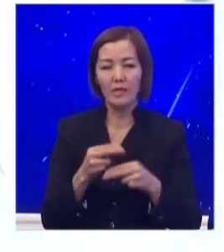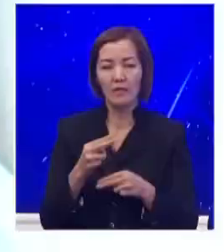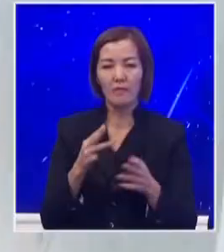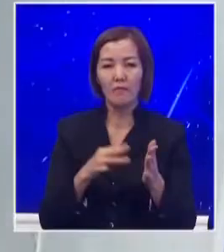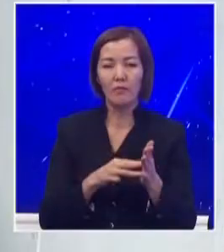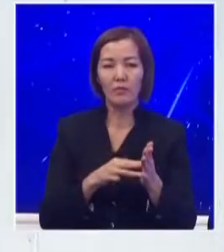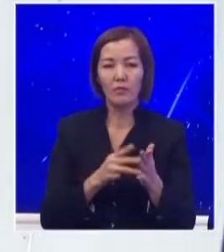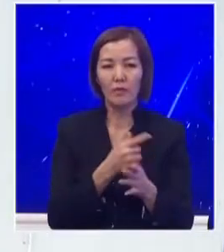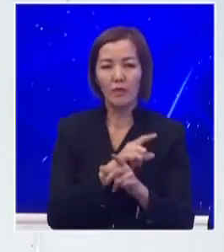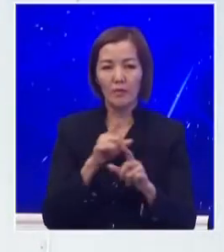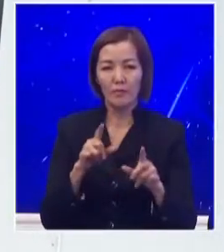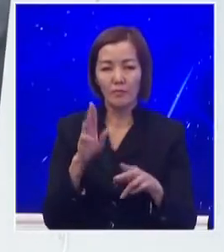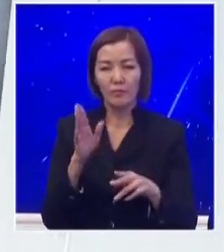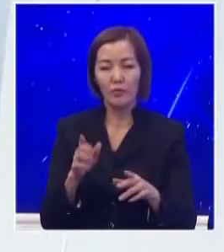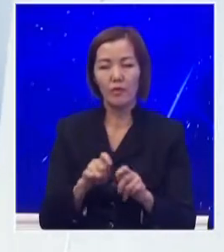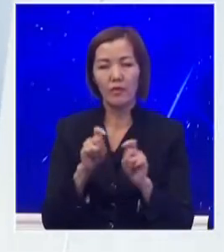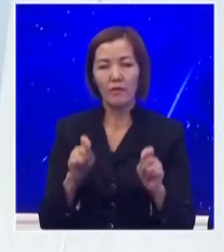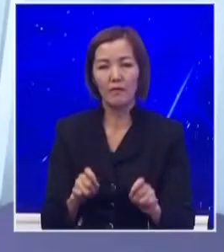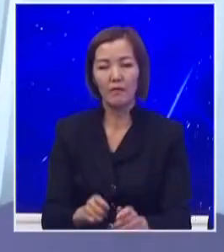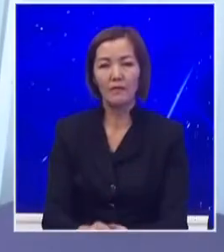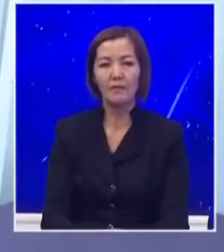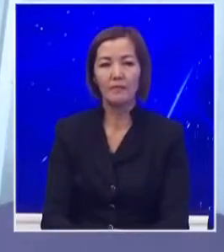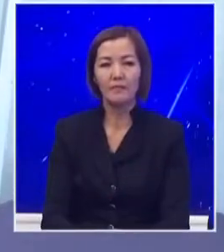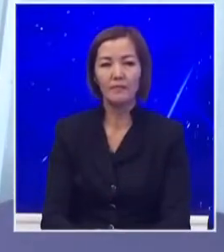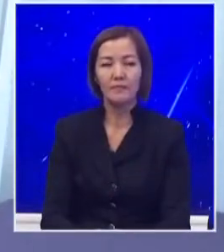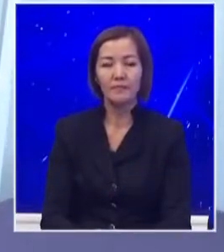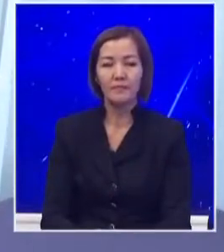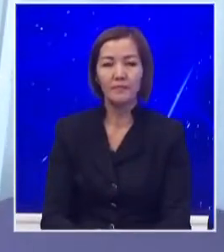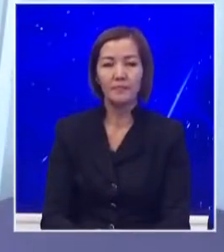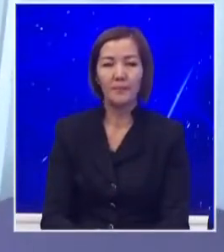8 блочно-модульных медицинских пунктов.